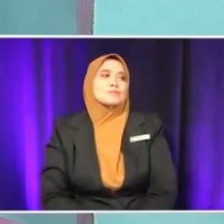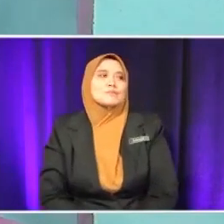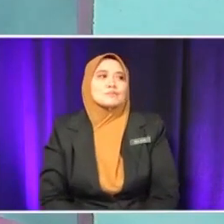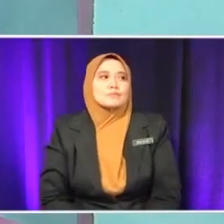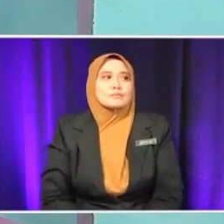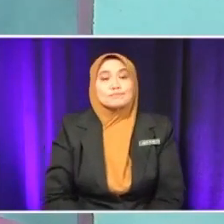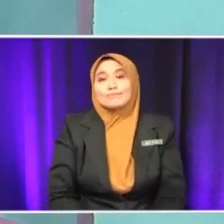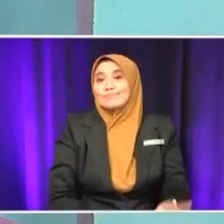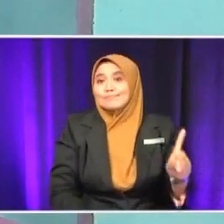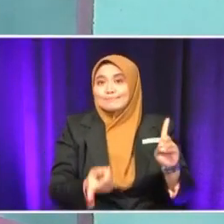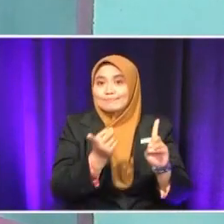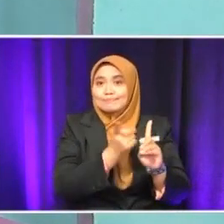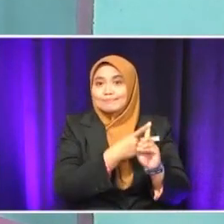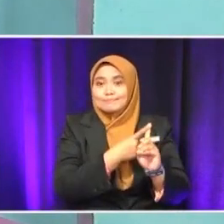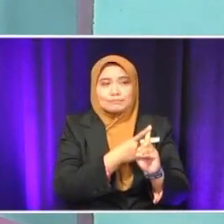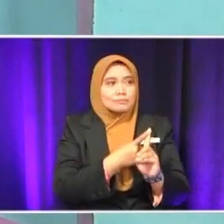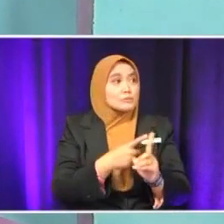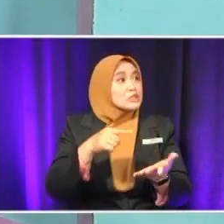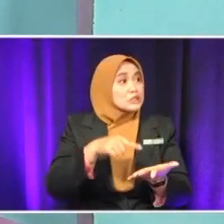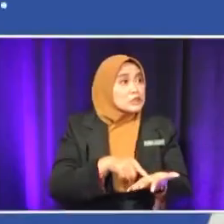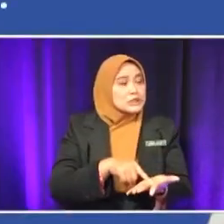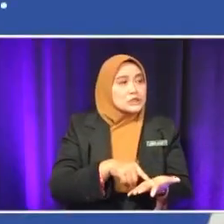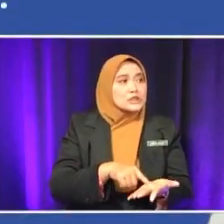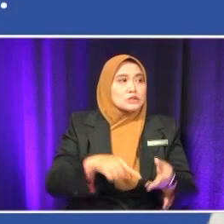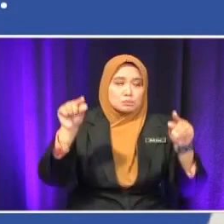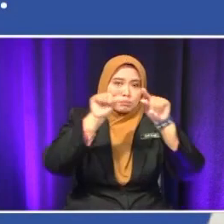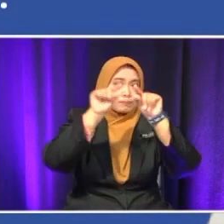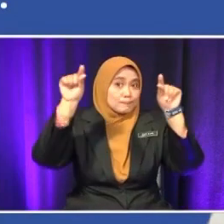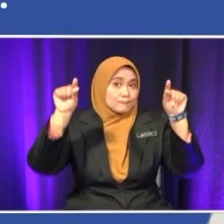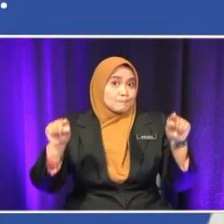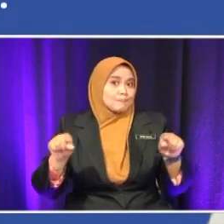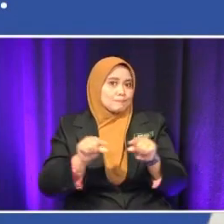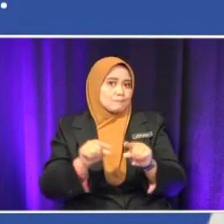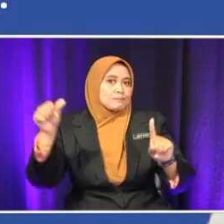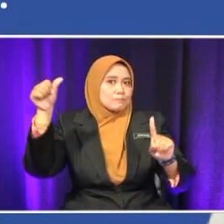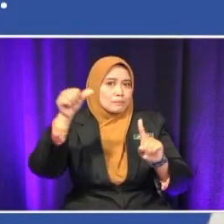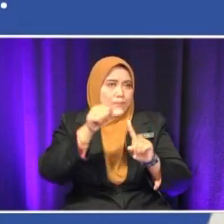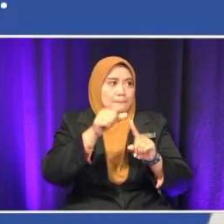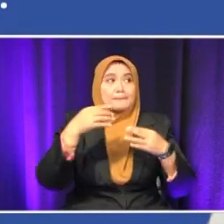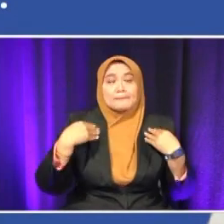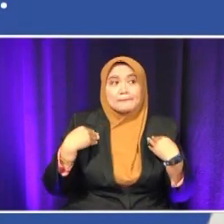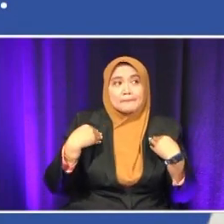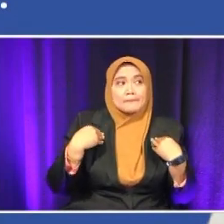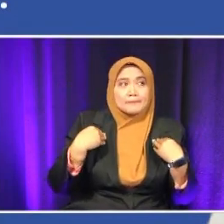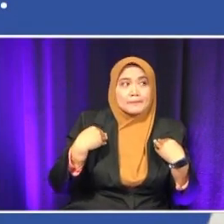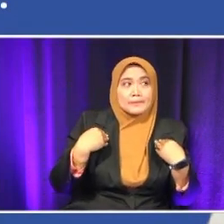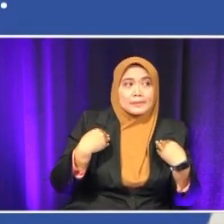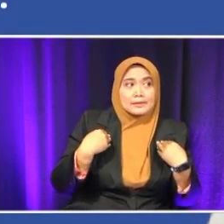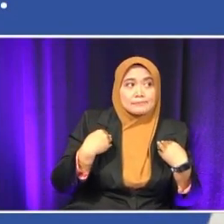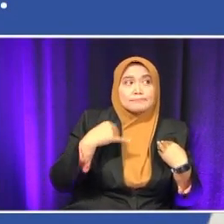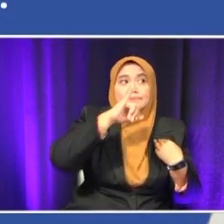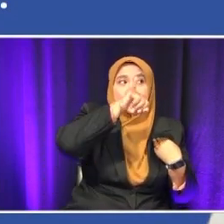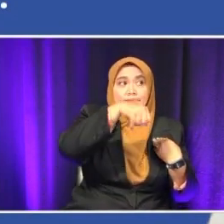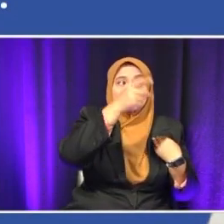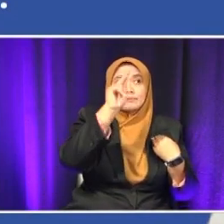pertama. Baik, baik. Ini adalah graf terarah. Jelas kat situ ada bucu J, K, L dan M. Okey,